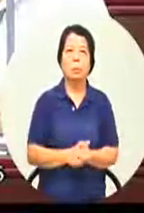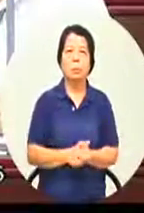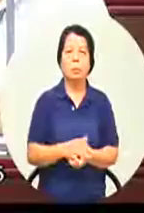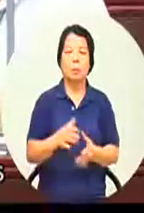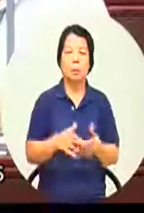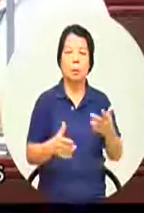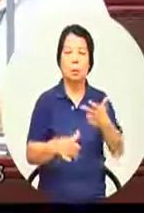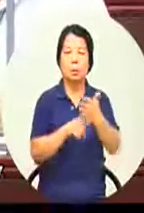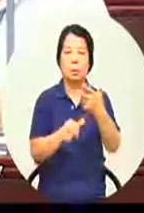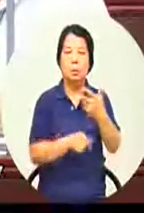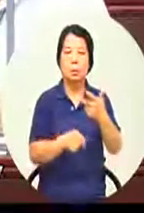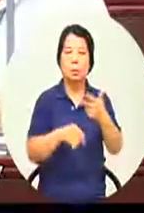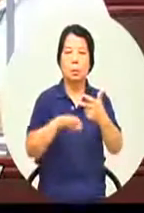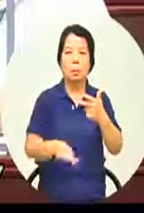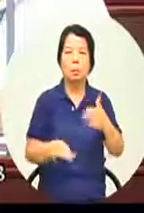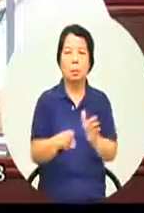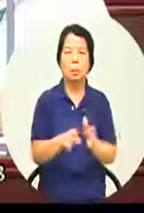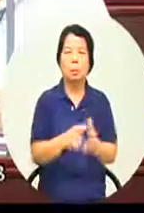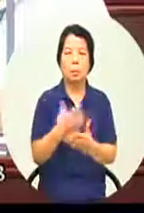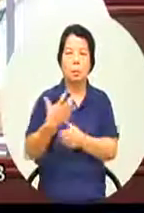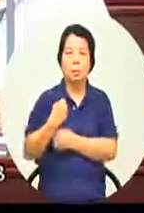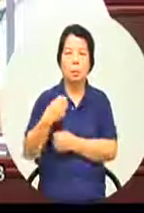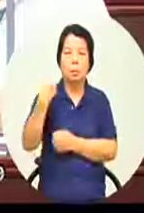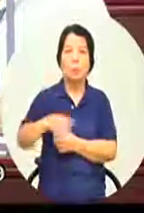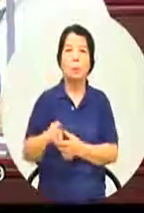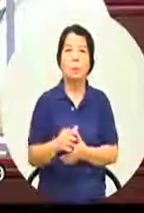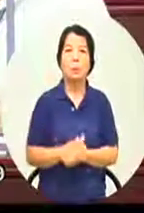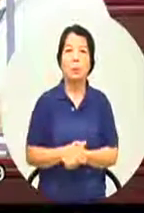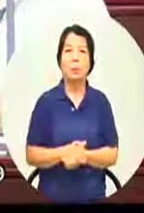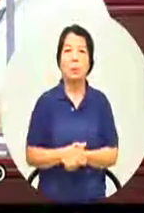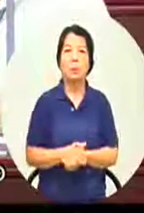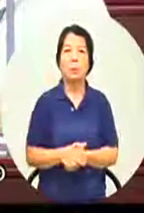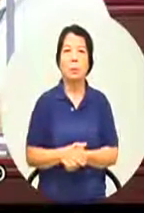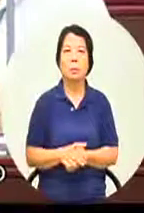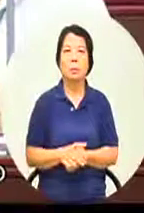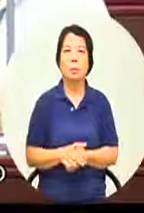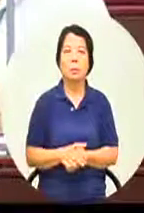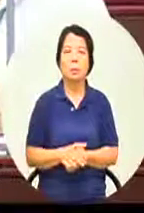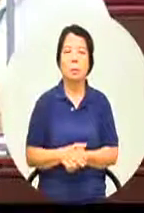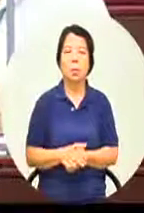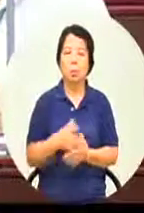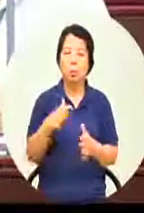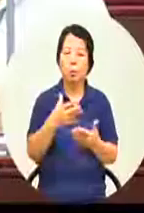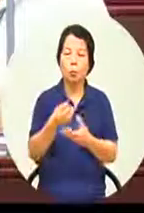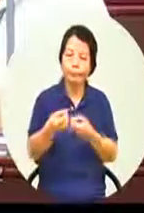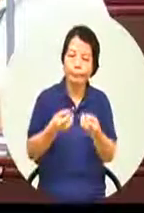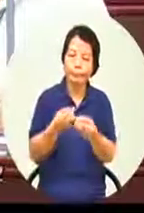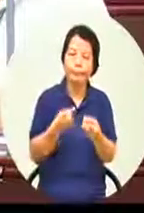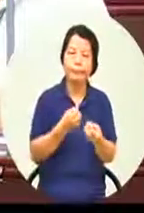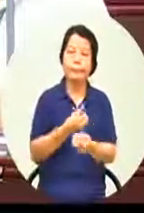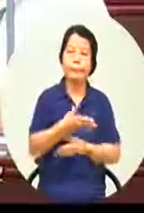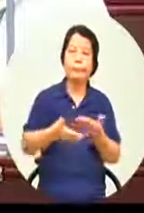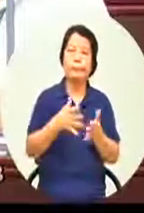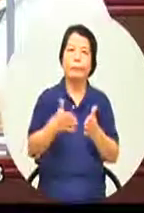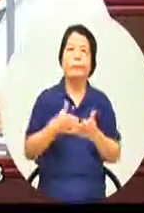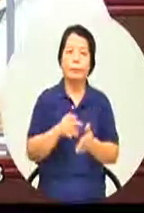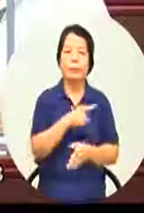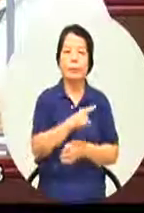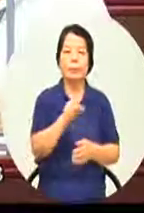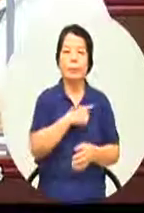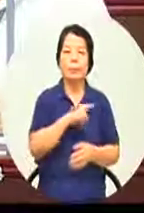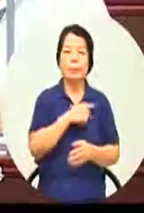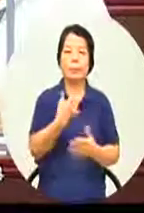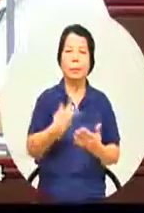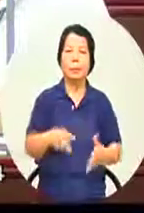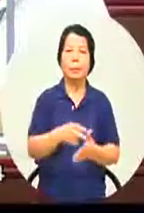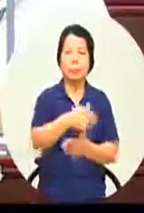底的时候还跟军方再一次 的这个接洽，他们还是要做重新招